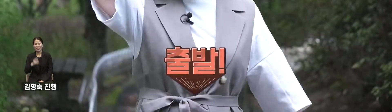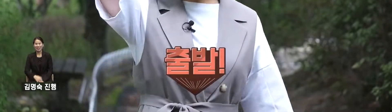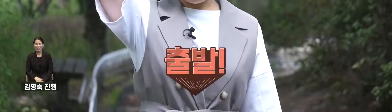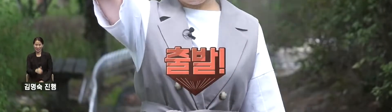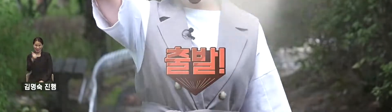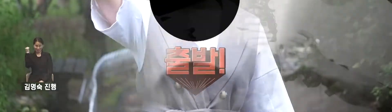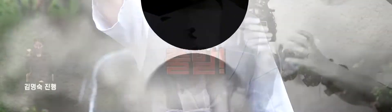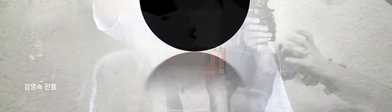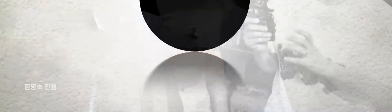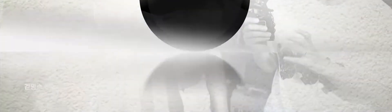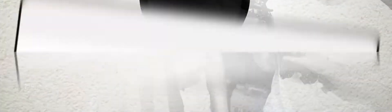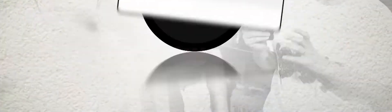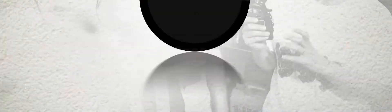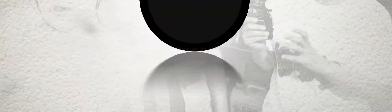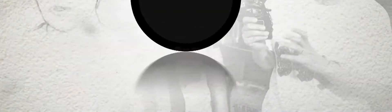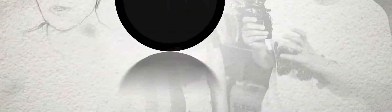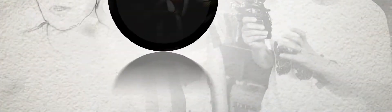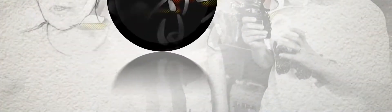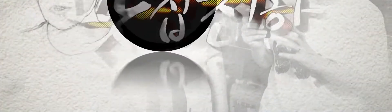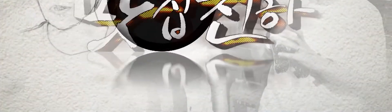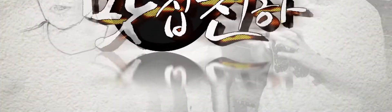하겠습니다. 출발!